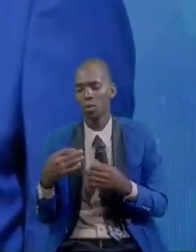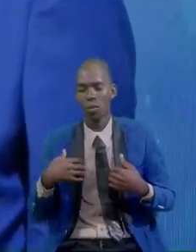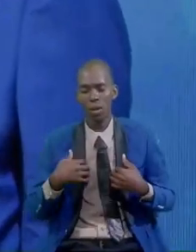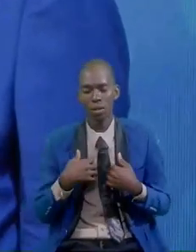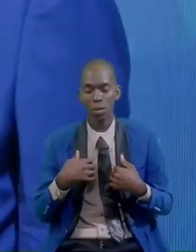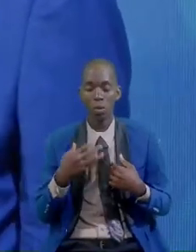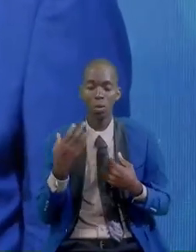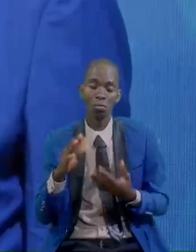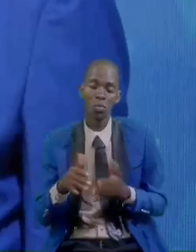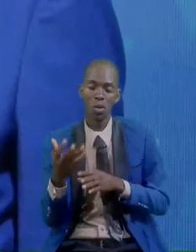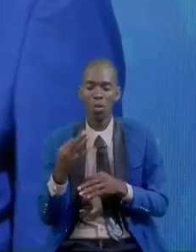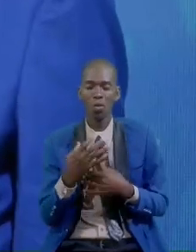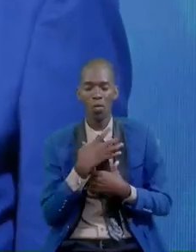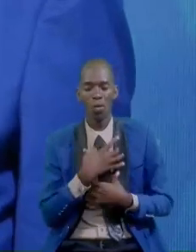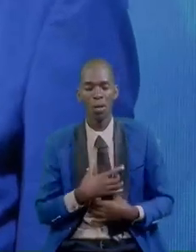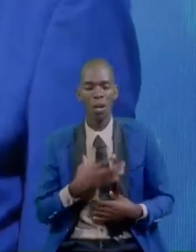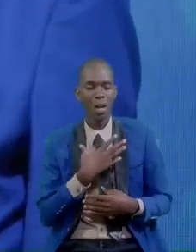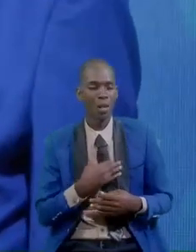et le troupeau, les animaux,